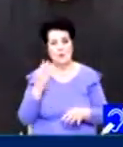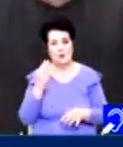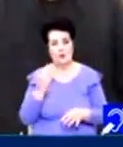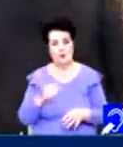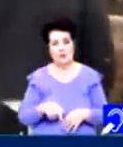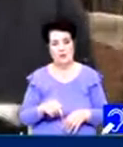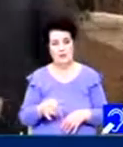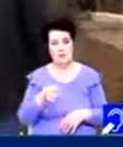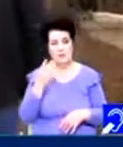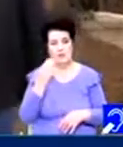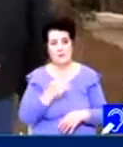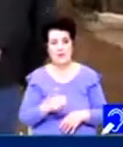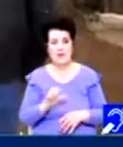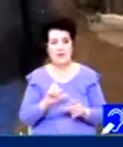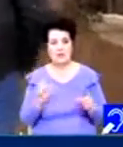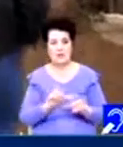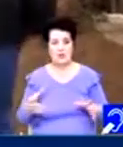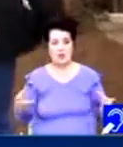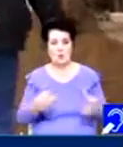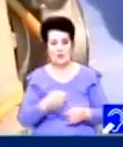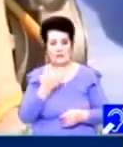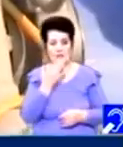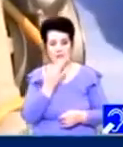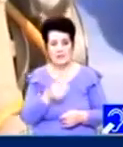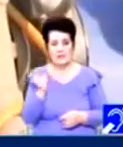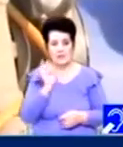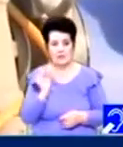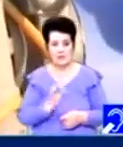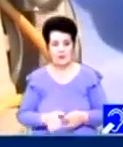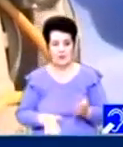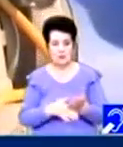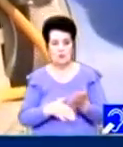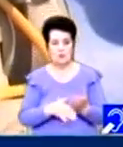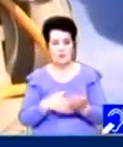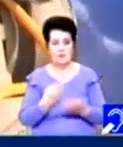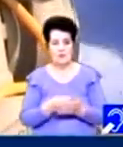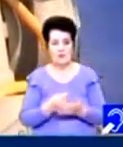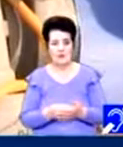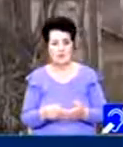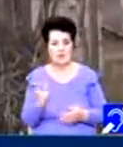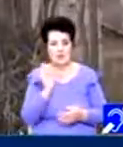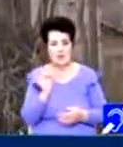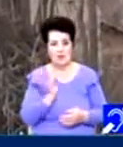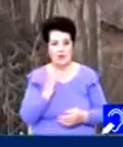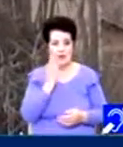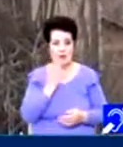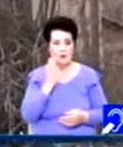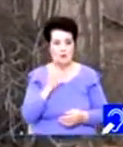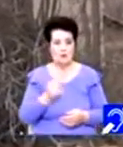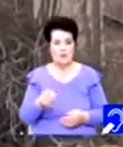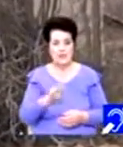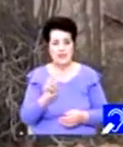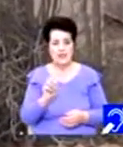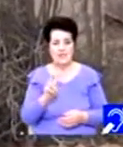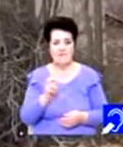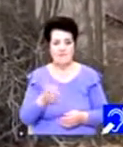Moldova este implementat de Agenția de Cooperare Internațională a Germaniei cu sprijinul financiar oferit de Germania, România, Suedia,